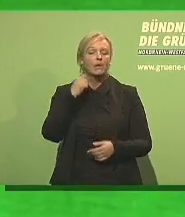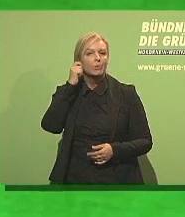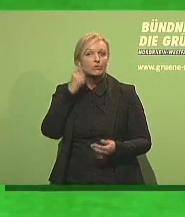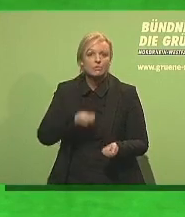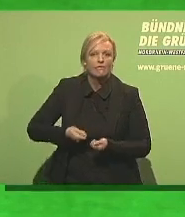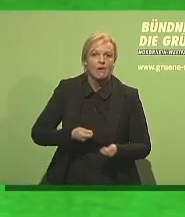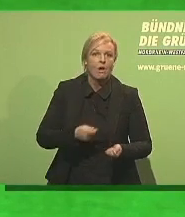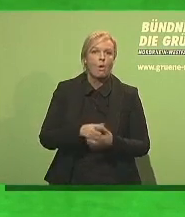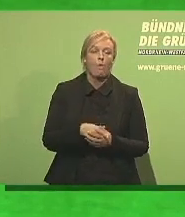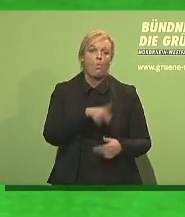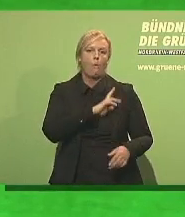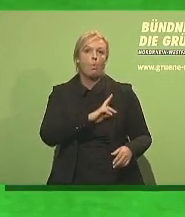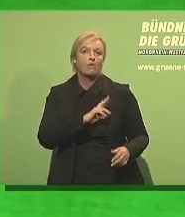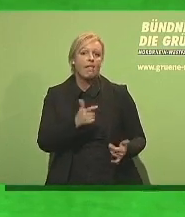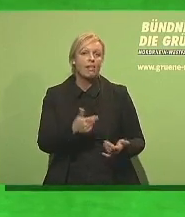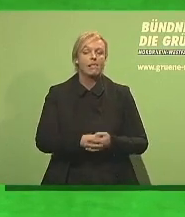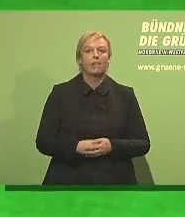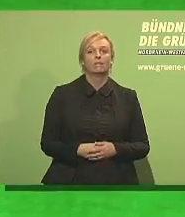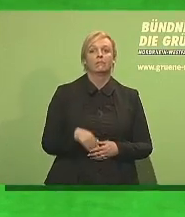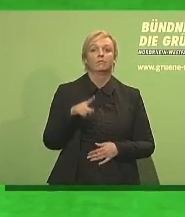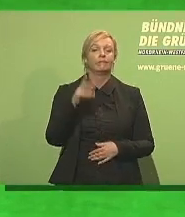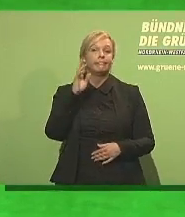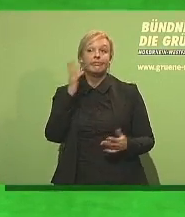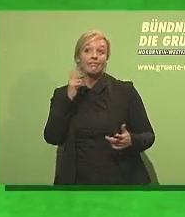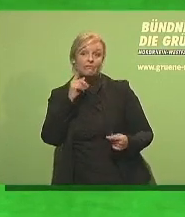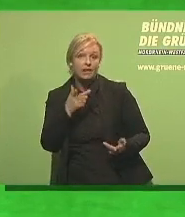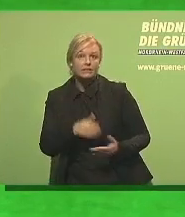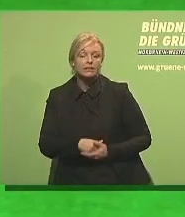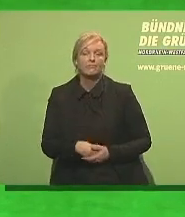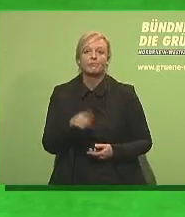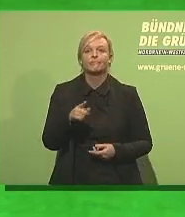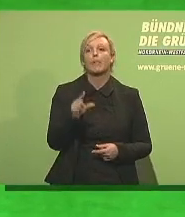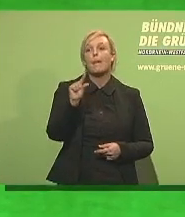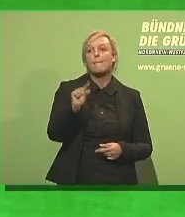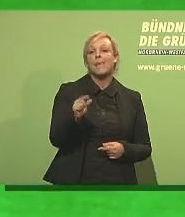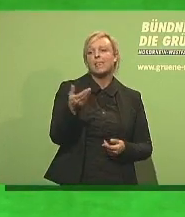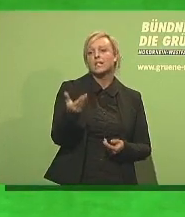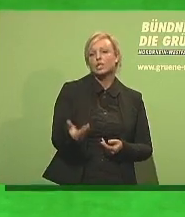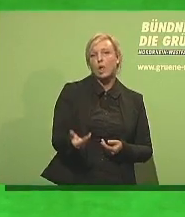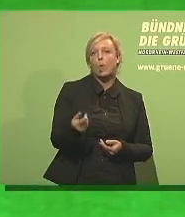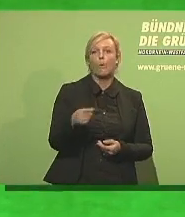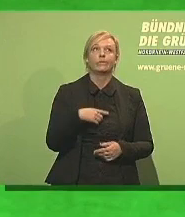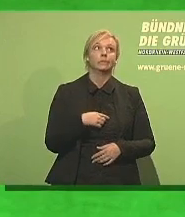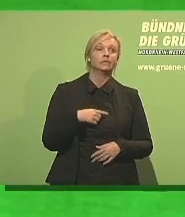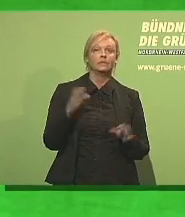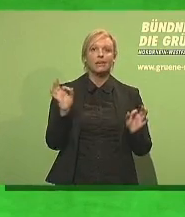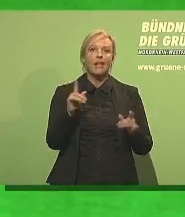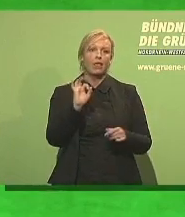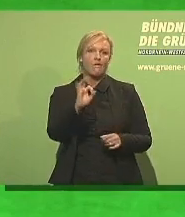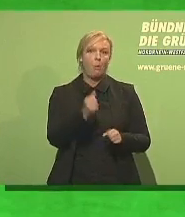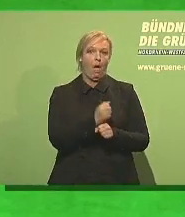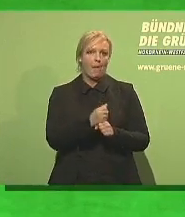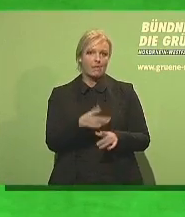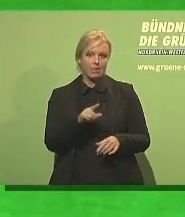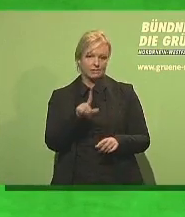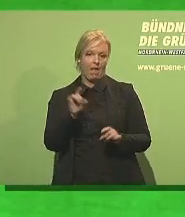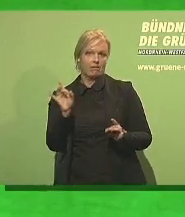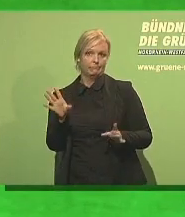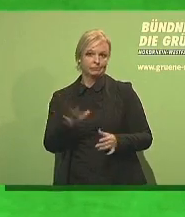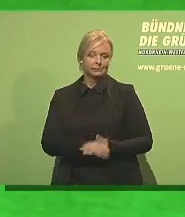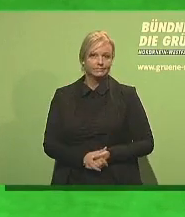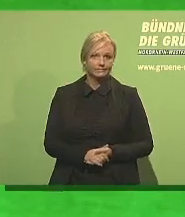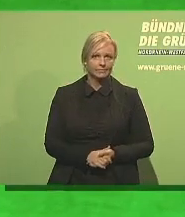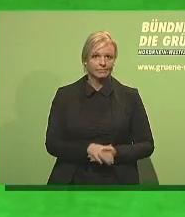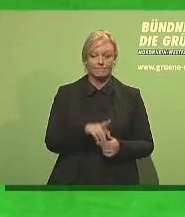Die Reinigungskraft im Hotel Adlon durfte sich anhören, dass ein Mindestlohn ihren Arbeitsplatz gefährden würde, während auf der anderen Seite